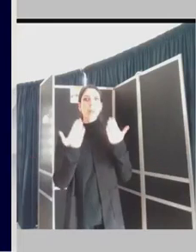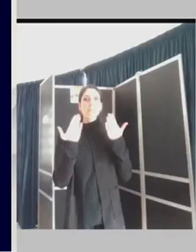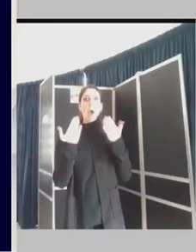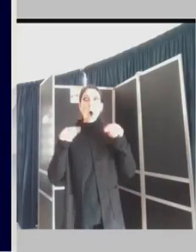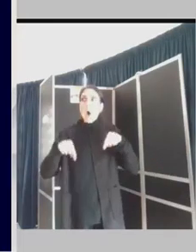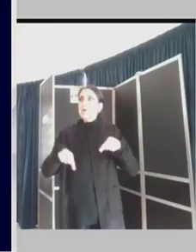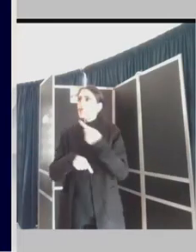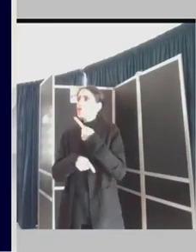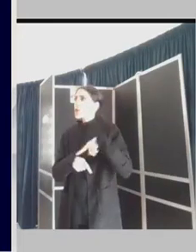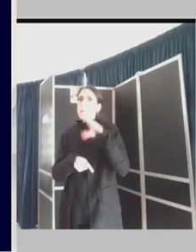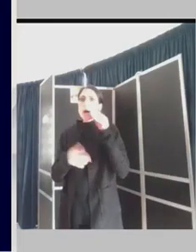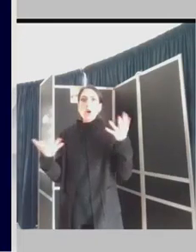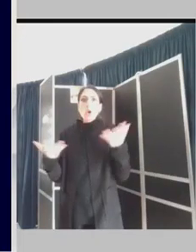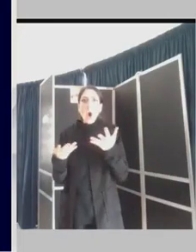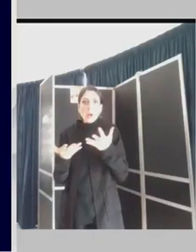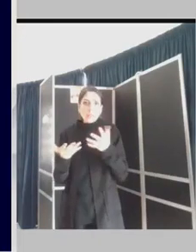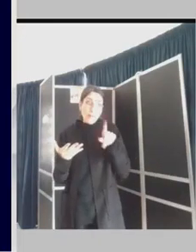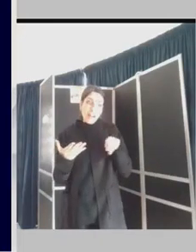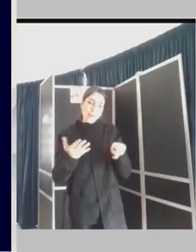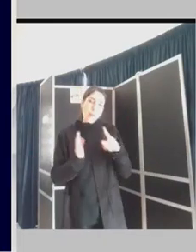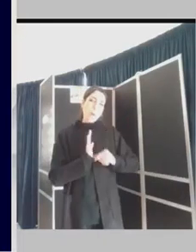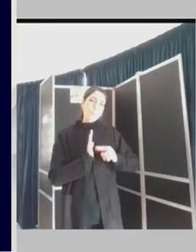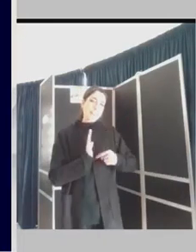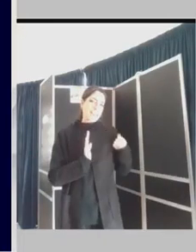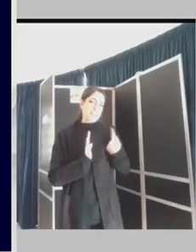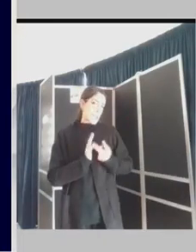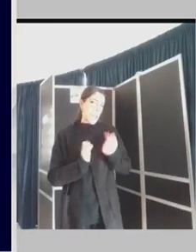lavoro in commissione, non è solo questo, ma comunque,